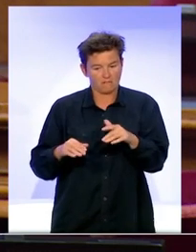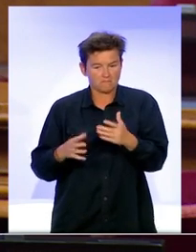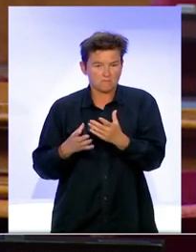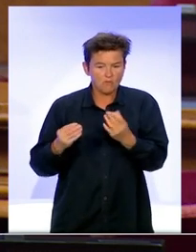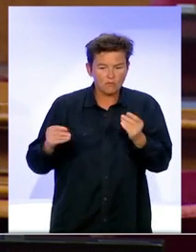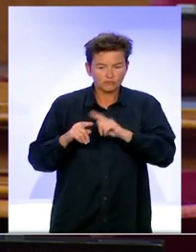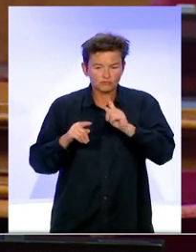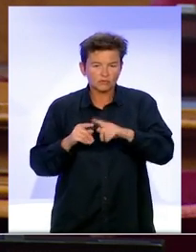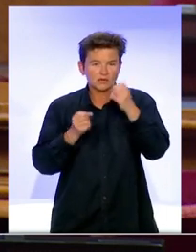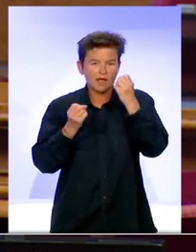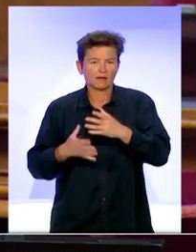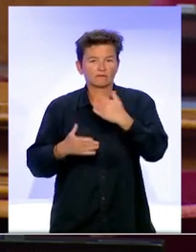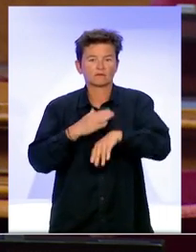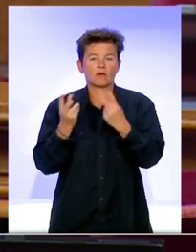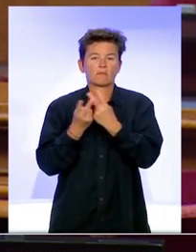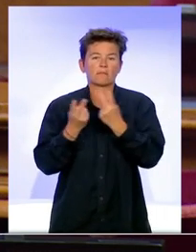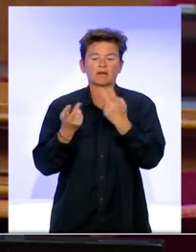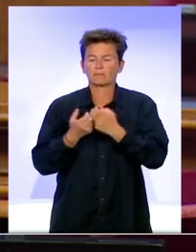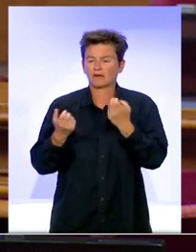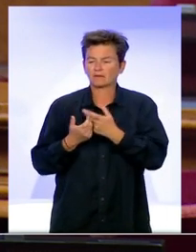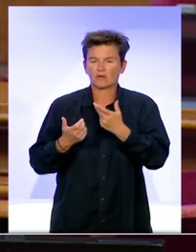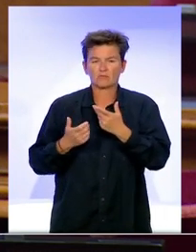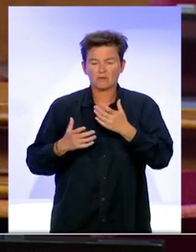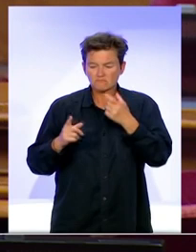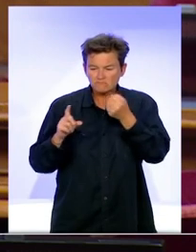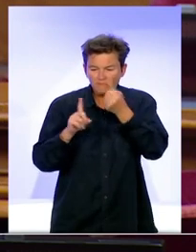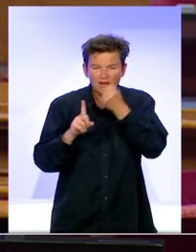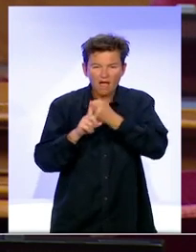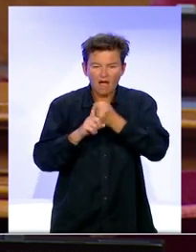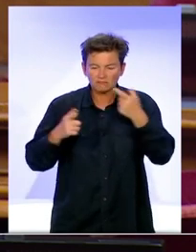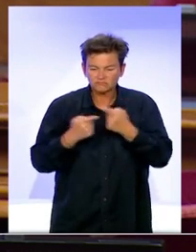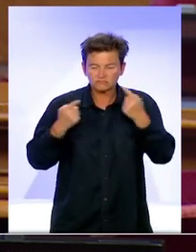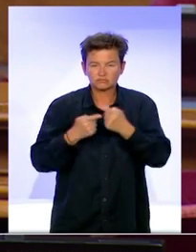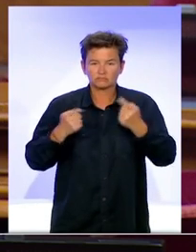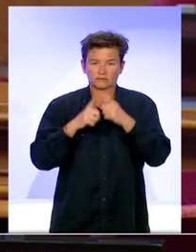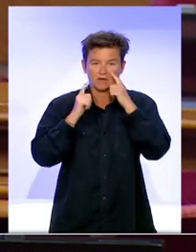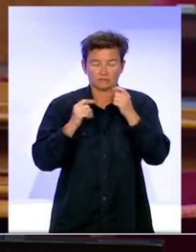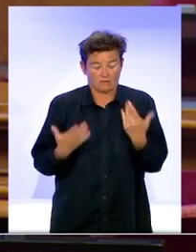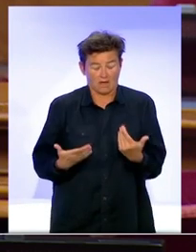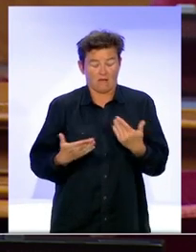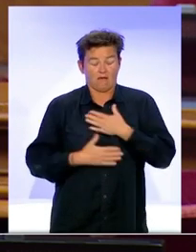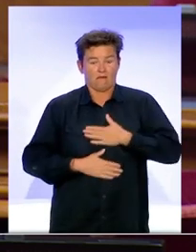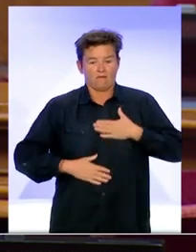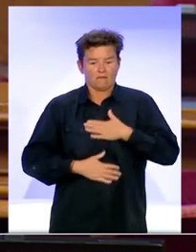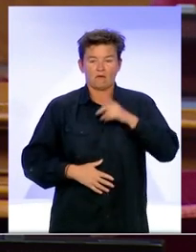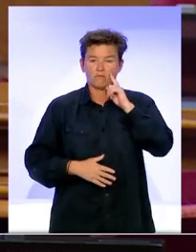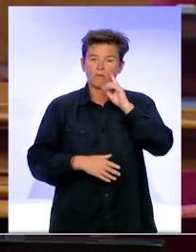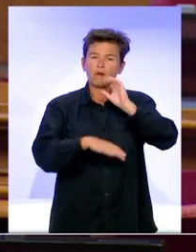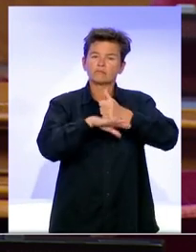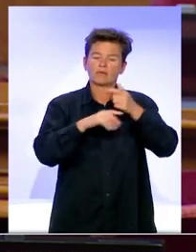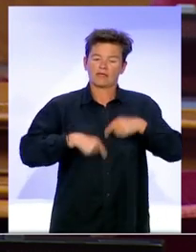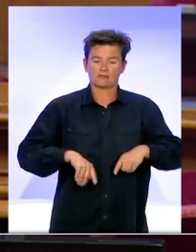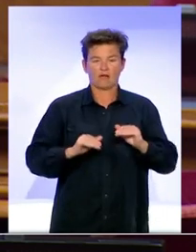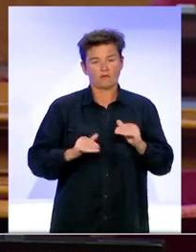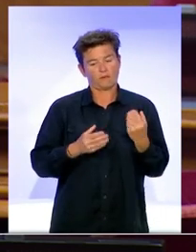et je pense par exemple au combat de gladiateurs. Nous sommes très heureux que l'État, depuis son sommet, donne